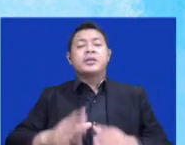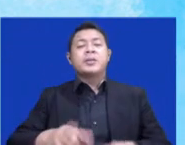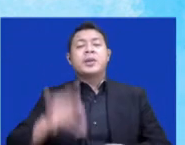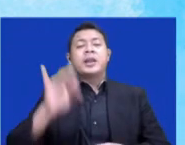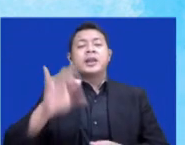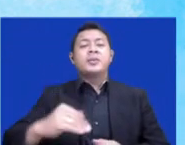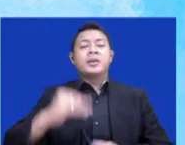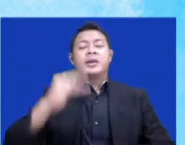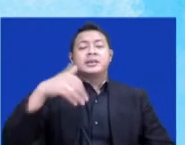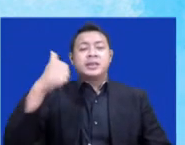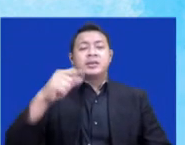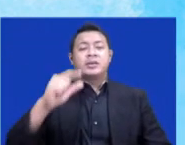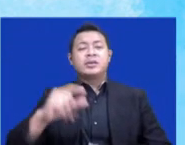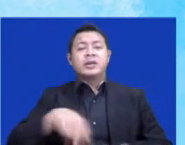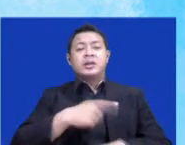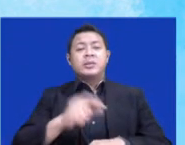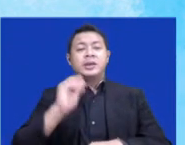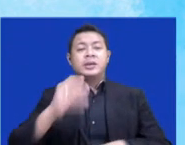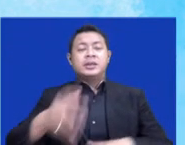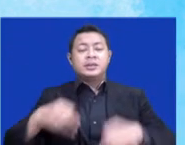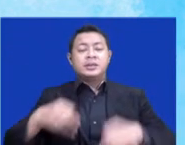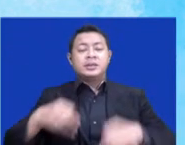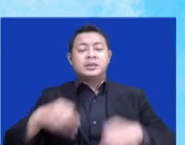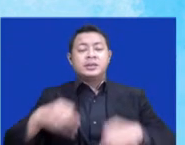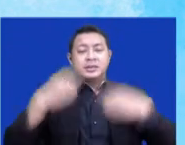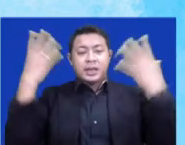yang lebih cerah. Terima kasih Bapak Ibu semuanya.